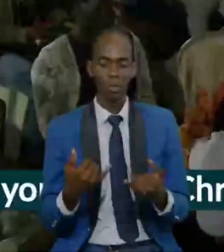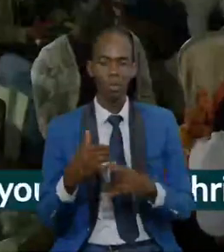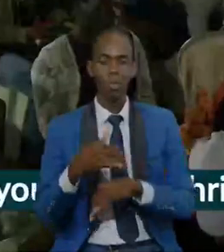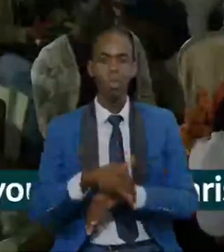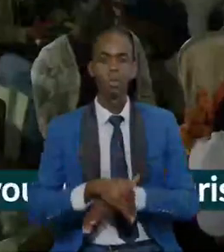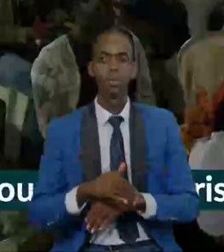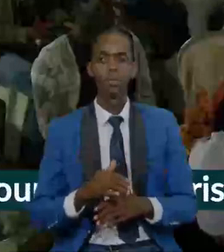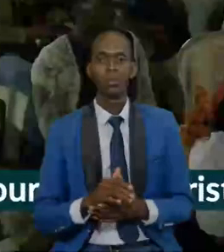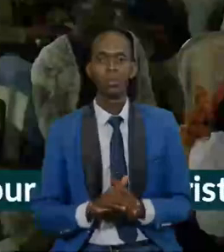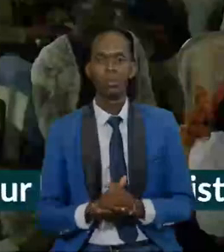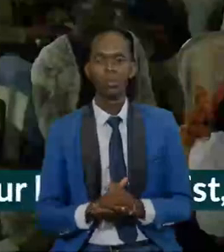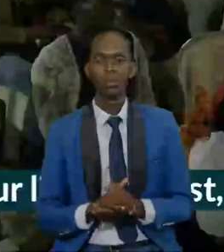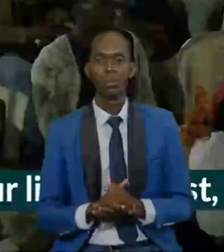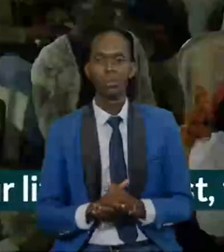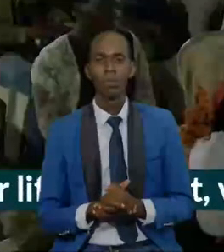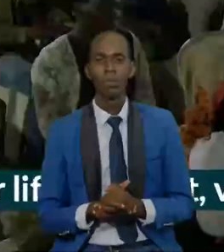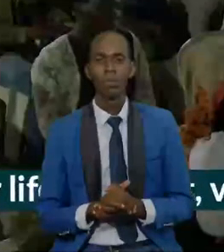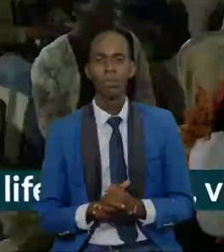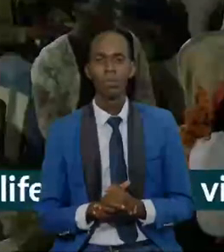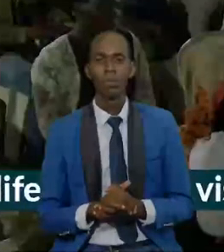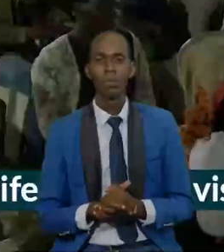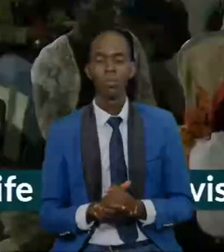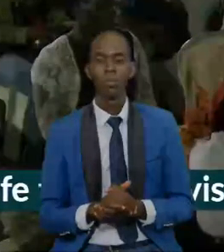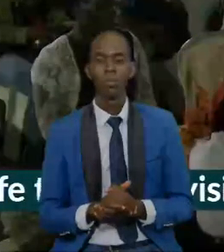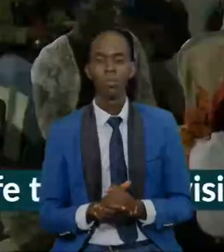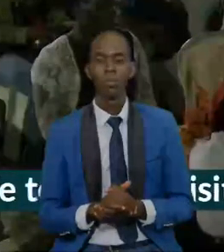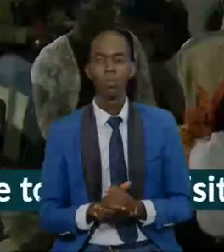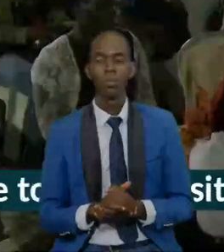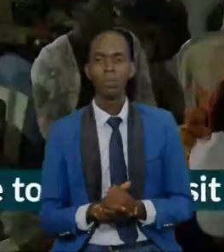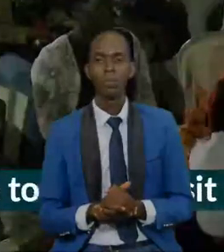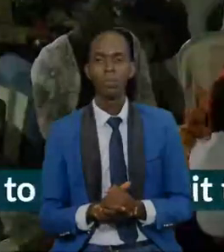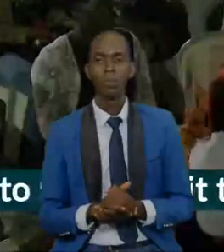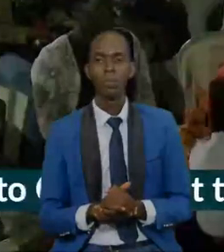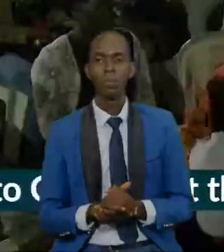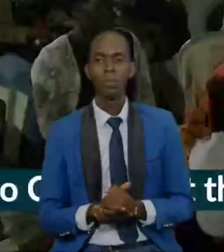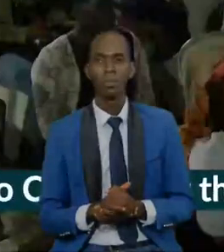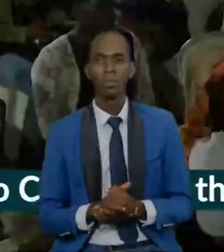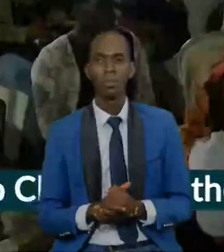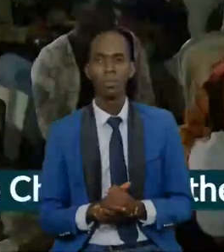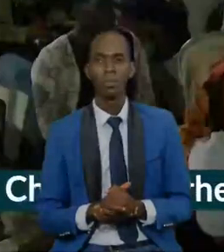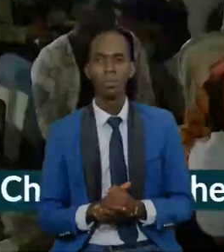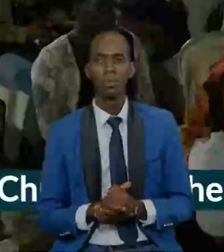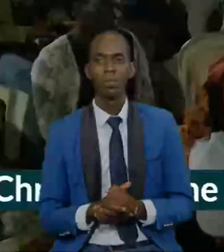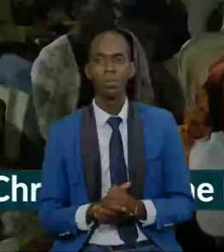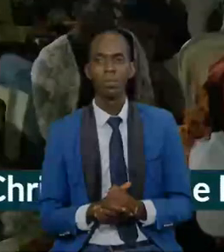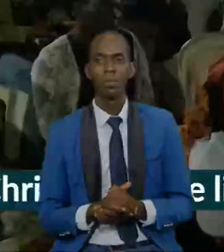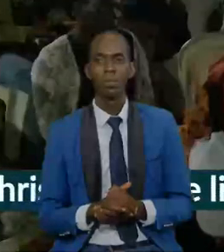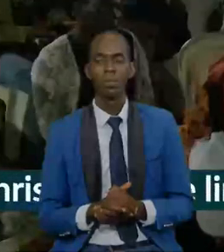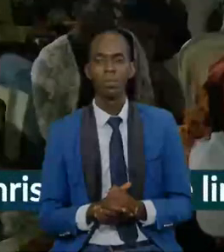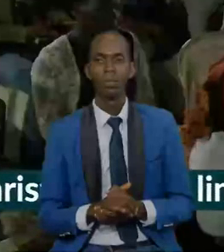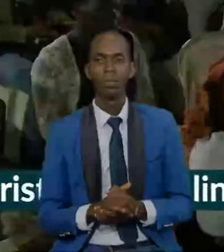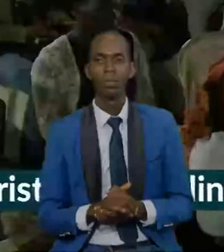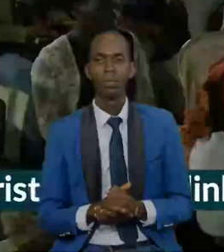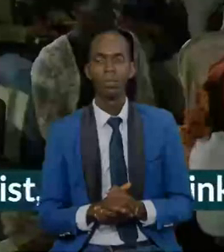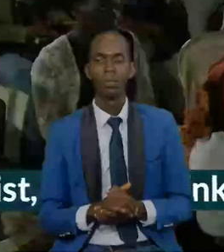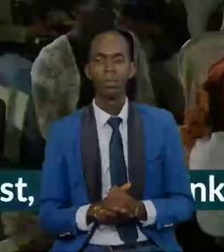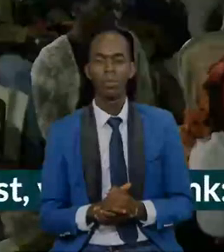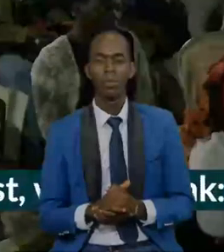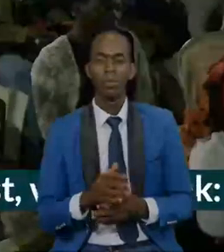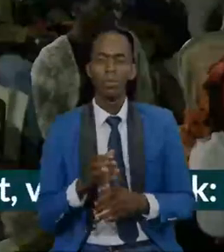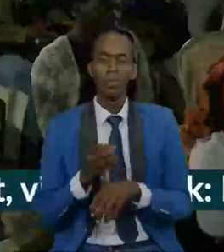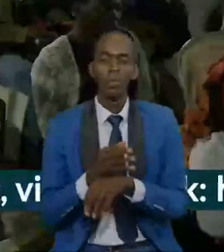Les conseillers, dépêchez-vous pour que nous puissions suivre la prière de l'homme de Dieu.